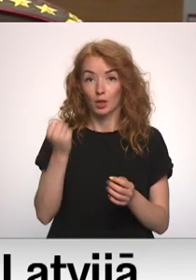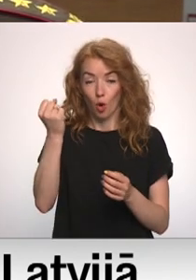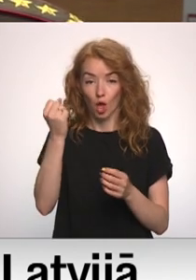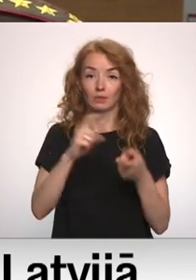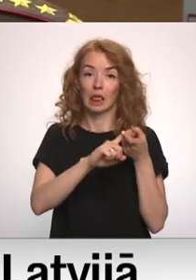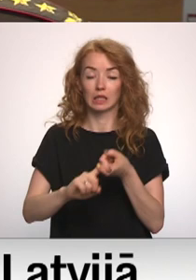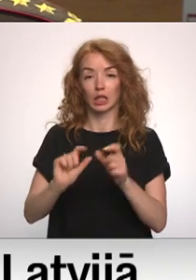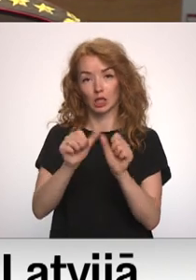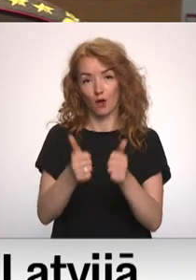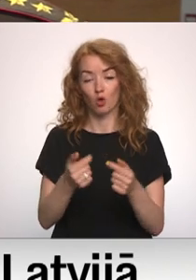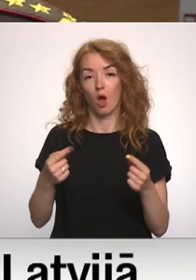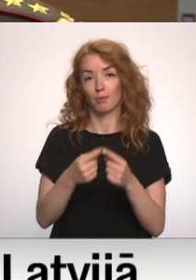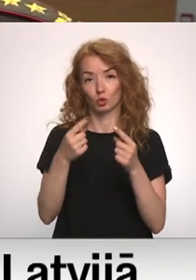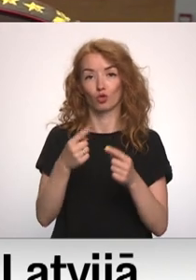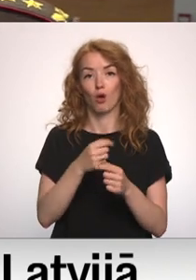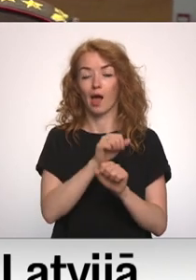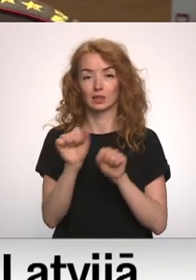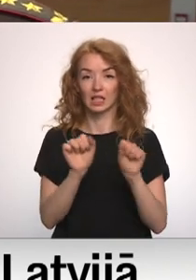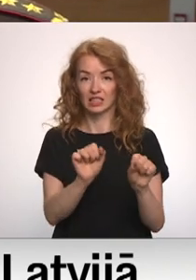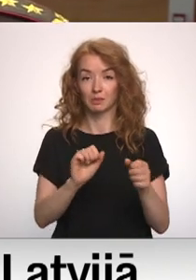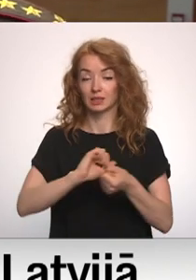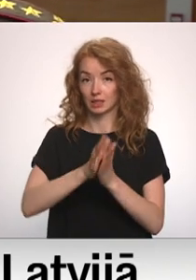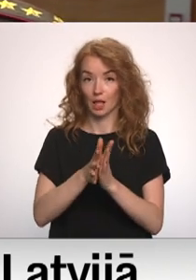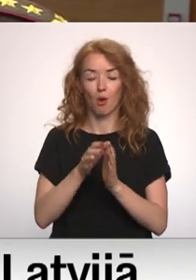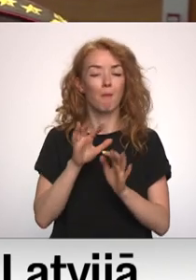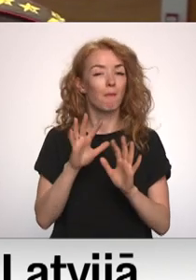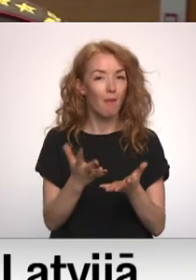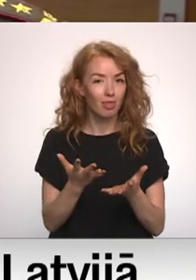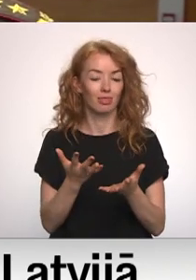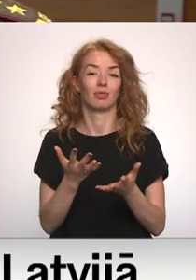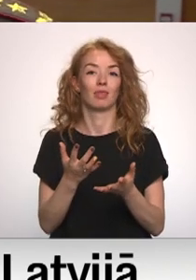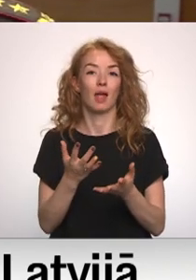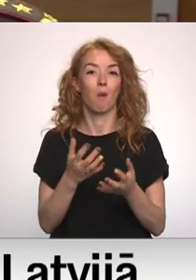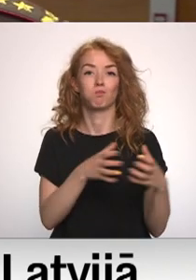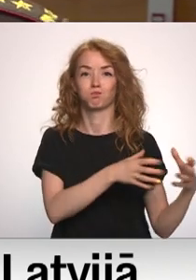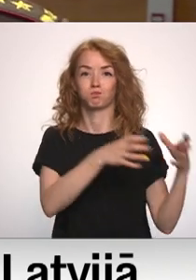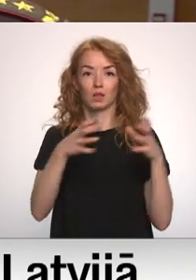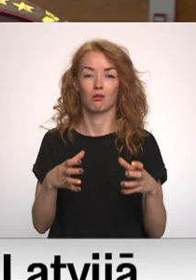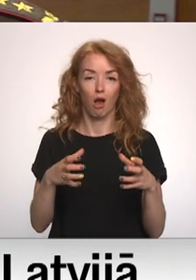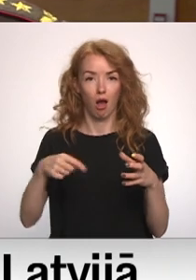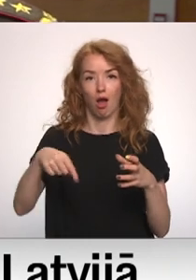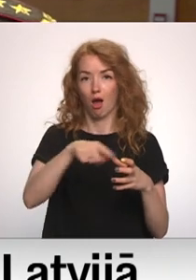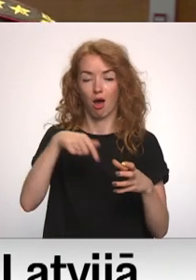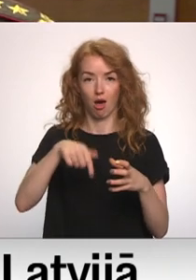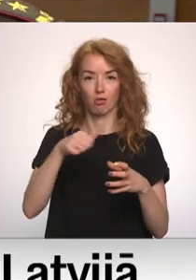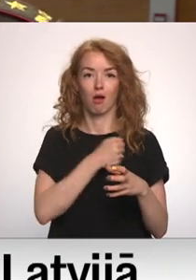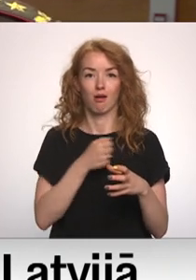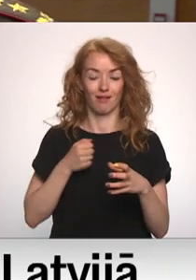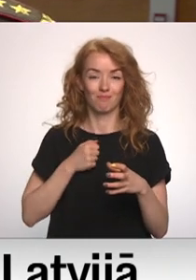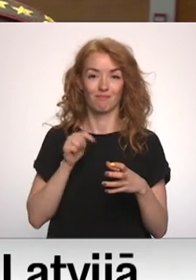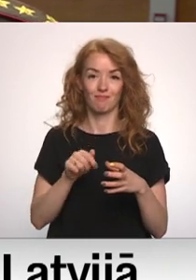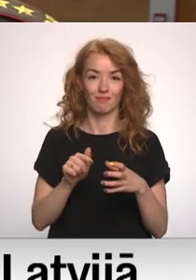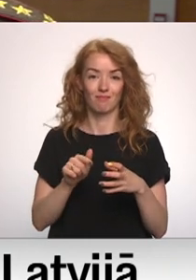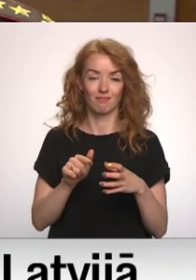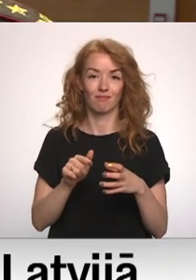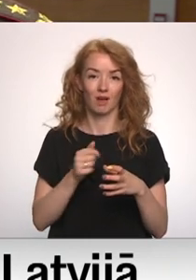arī proporcionāla aizsardzības sistēma. Tas absolūti nenozīmē, ka brigāde tā ir tā vienība, kur,